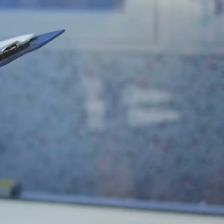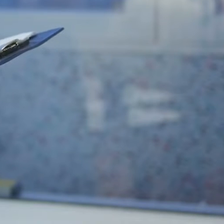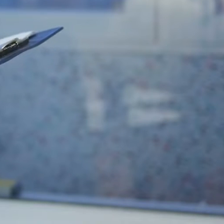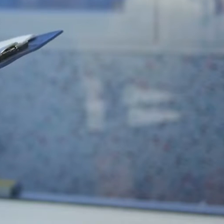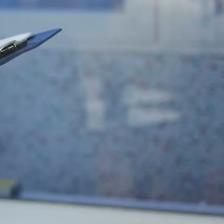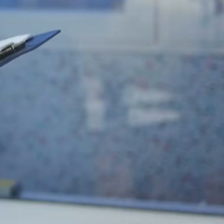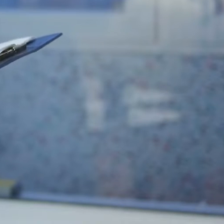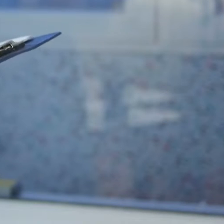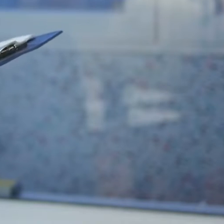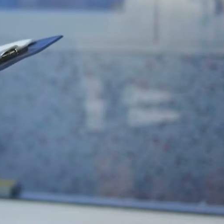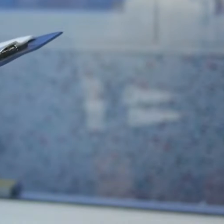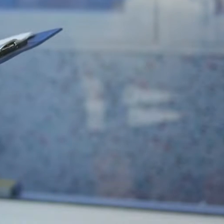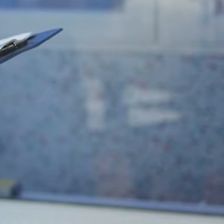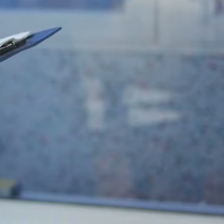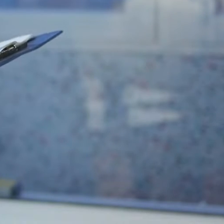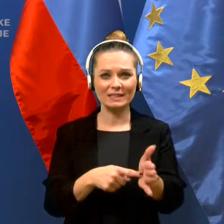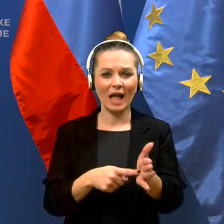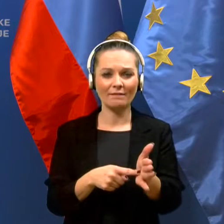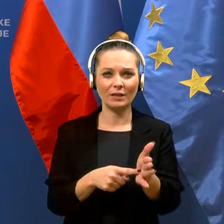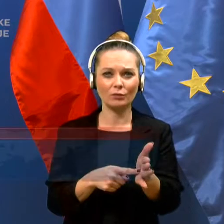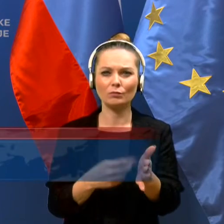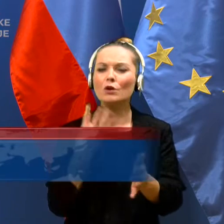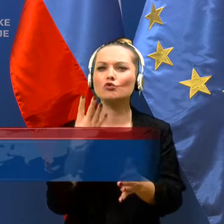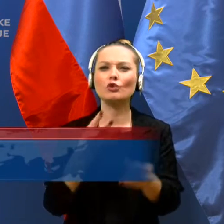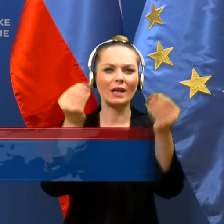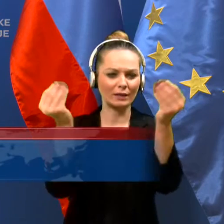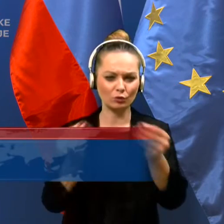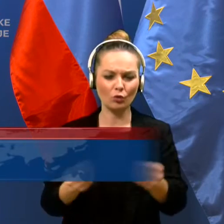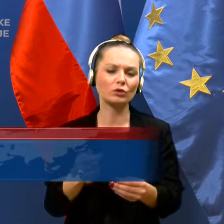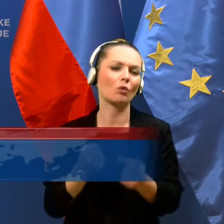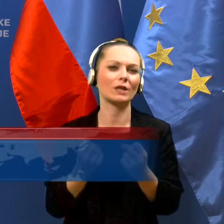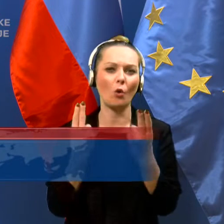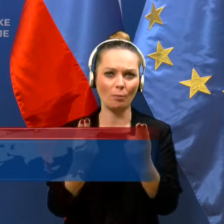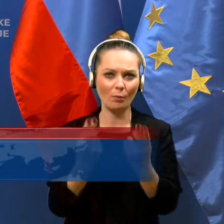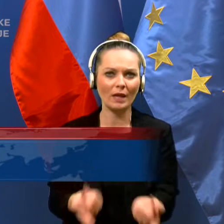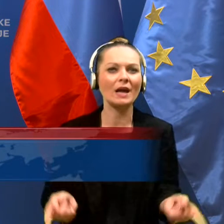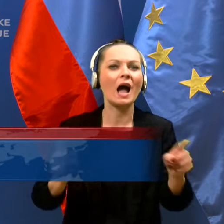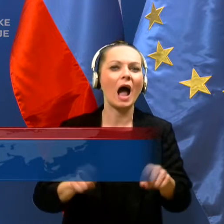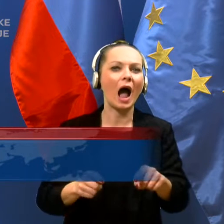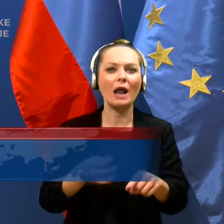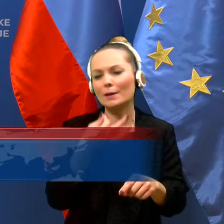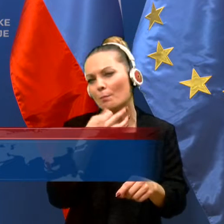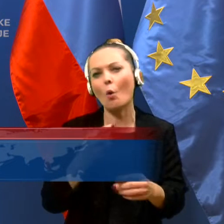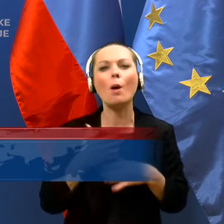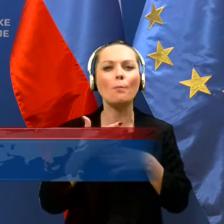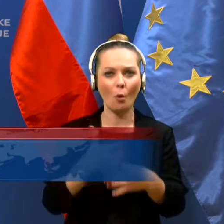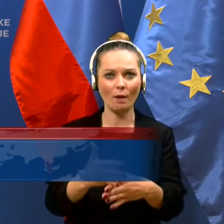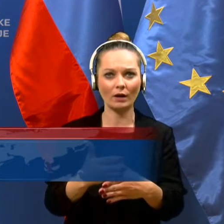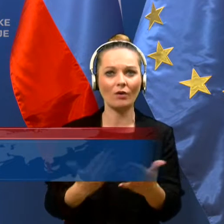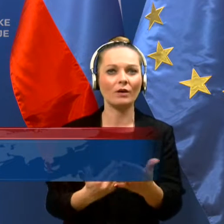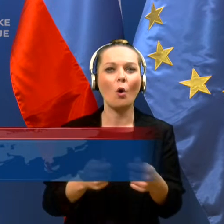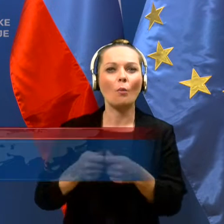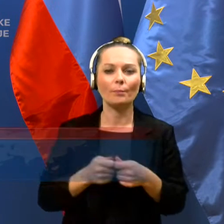zdravstvu. Gre za večstopenjsko strukturo. Štiri strukture, ki so bolj pomembne ali pa ki bolj pomagajo